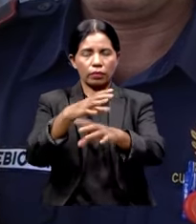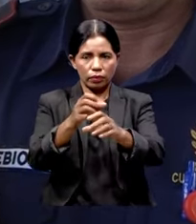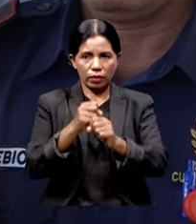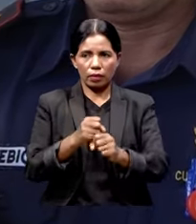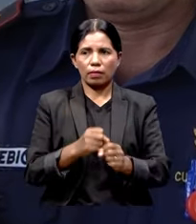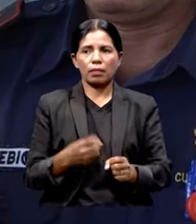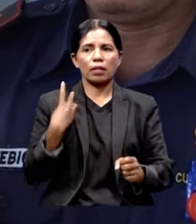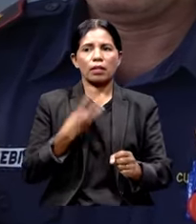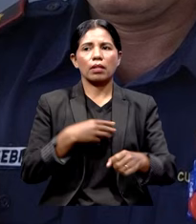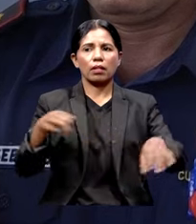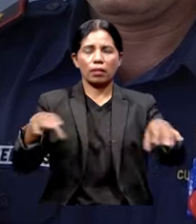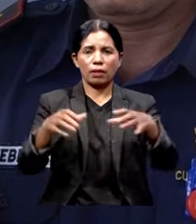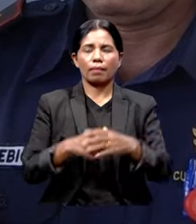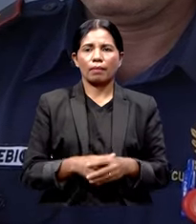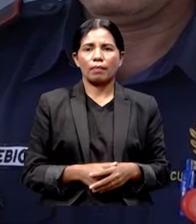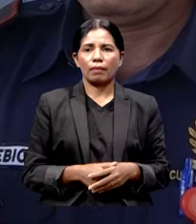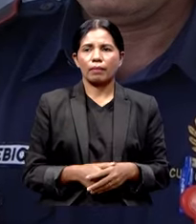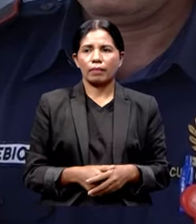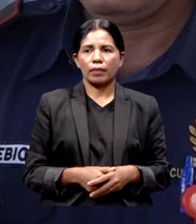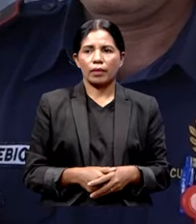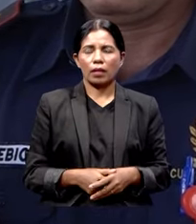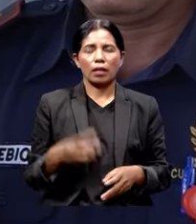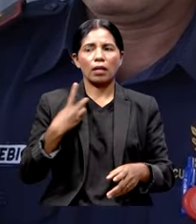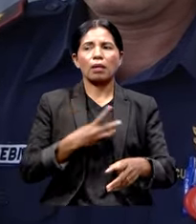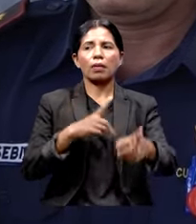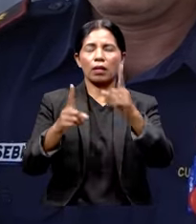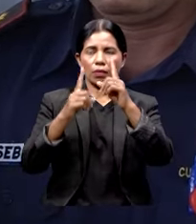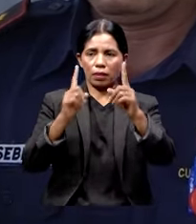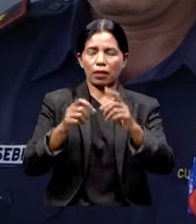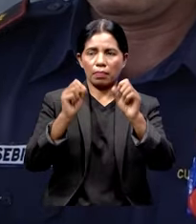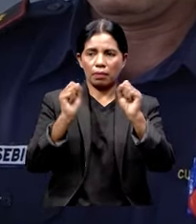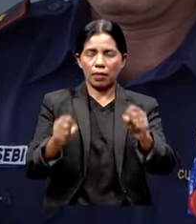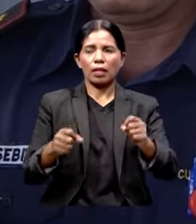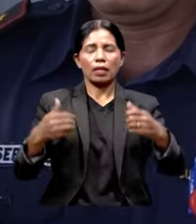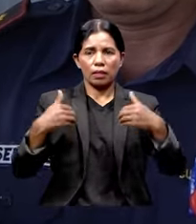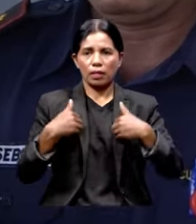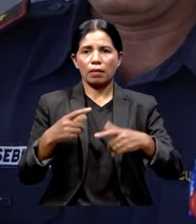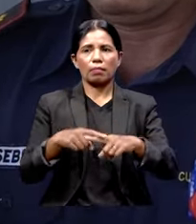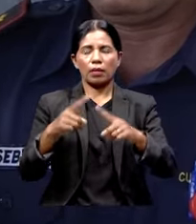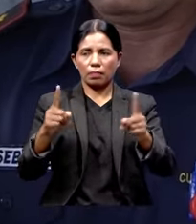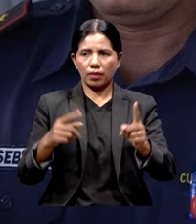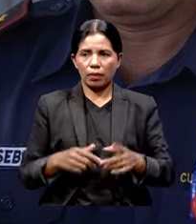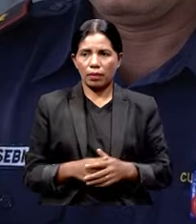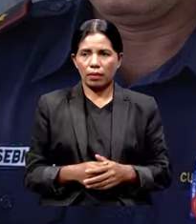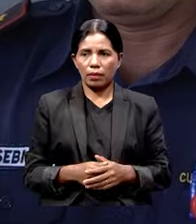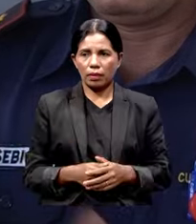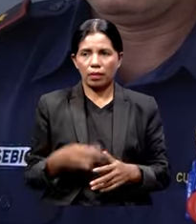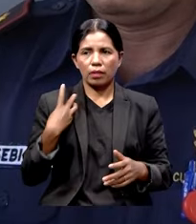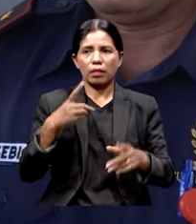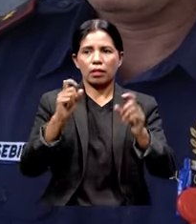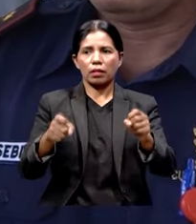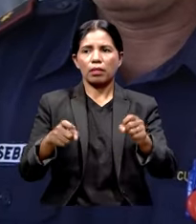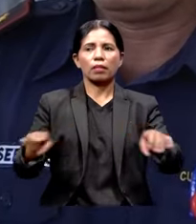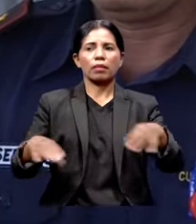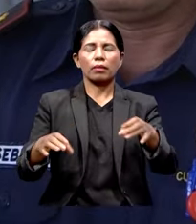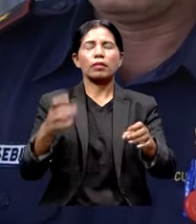makan servisu. Si ida nene makau yang aku lihat katak bel iha mai be orang tambah ni tadi hari servisu sih